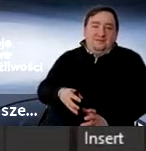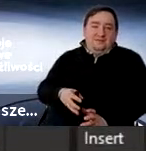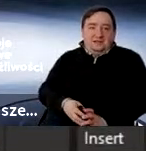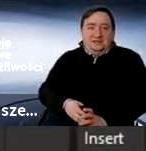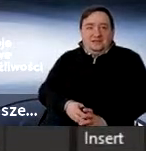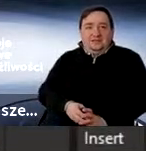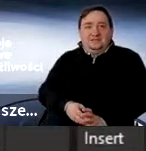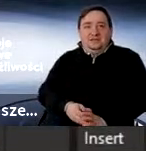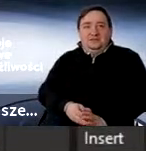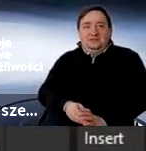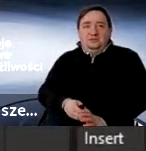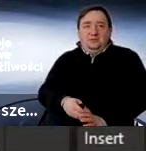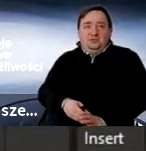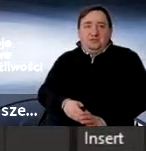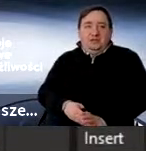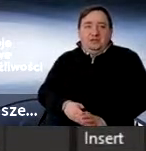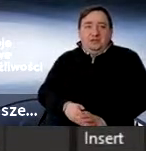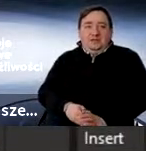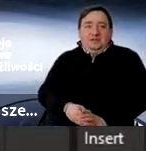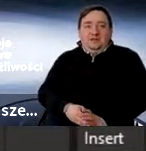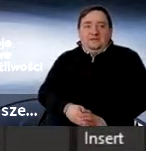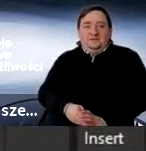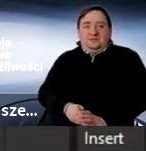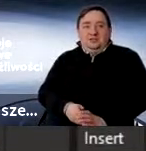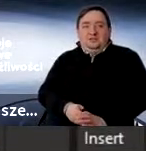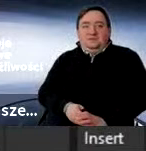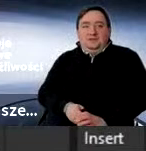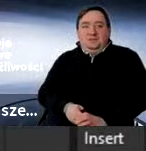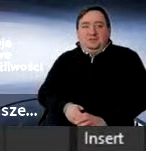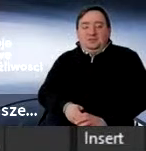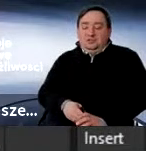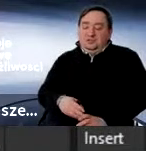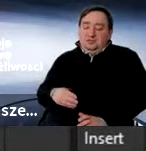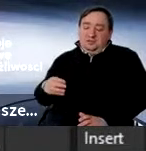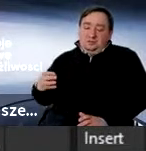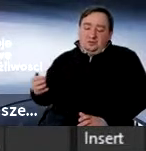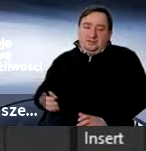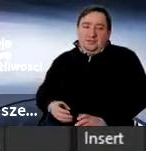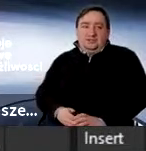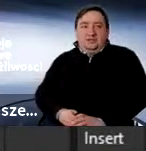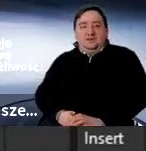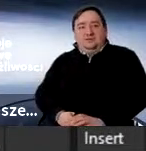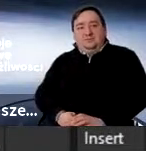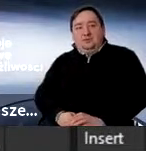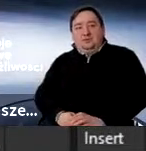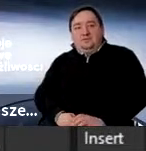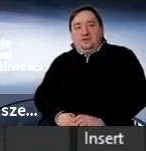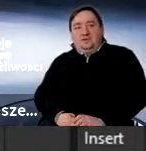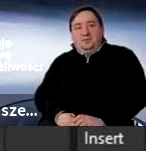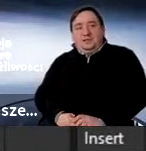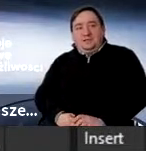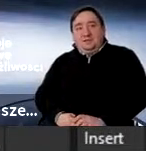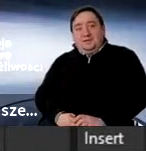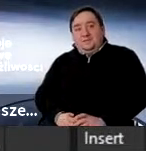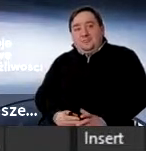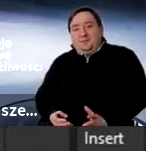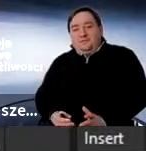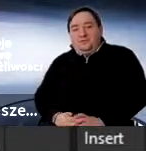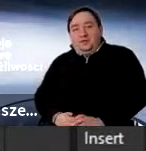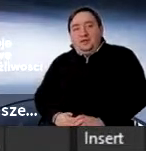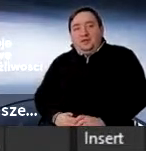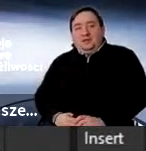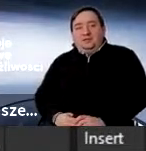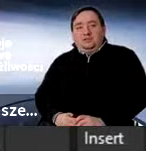asystent w trakcie zajęcia, który może wesprzeć w tym, czy po zajęciach, w przygotowaniu tych prac,